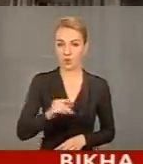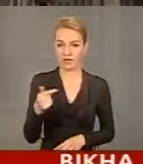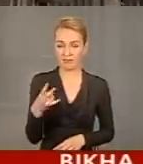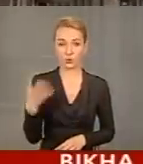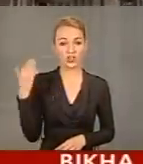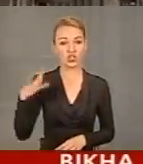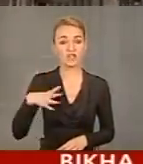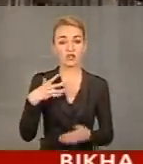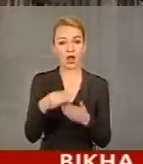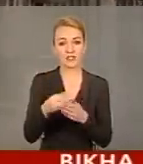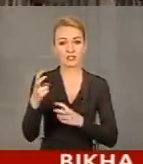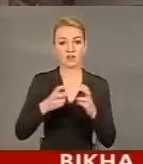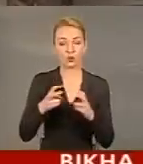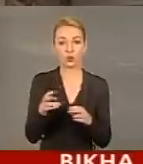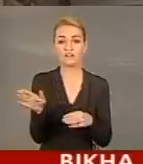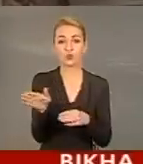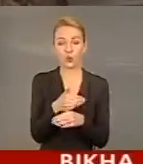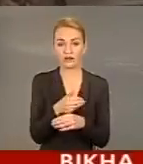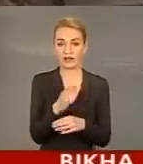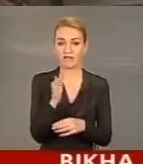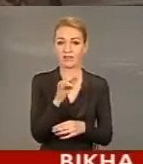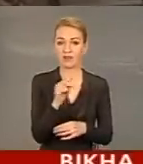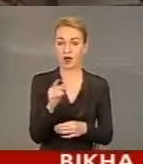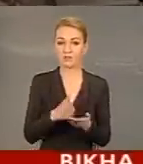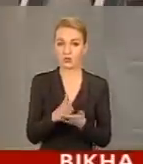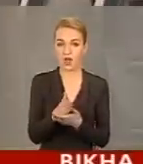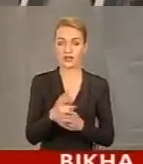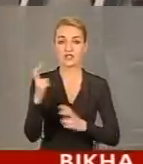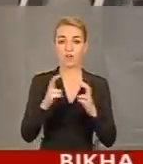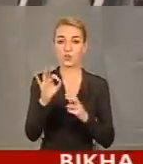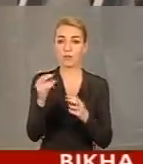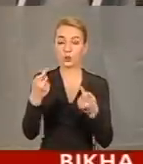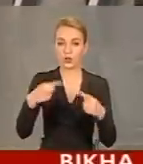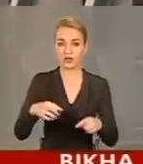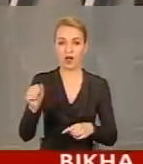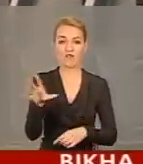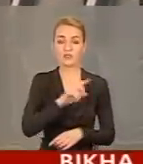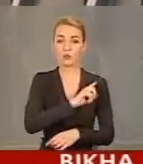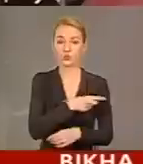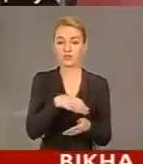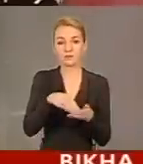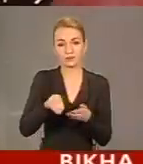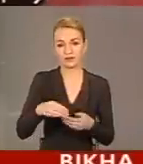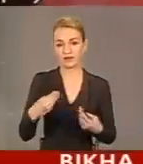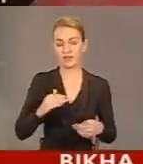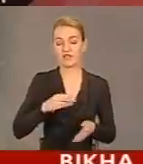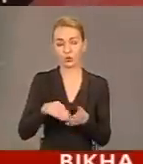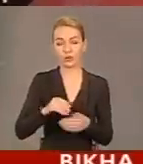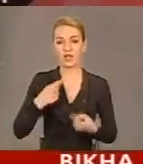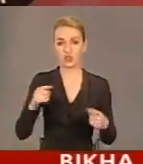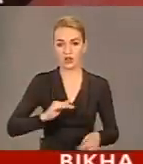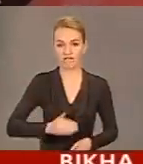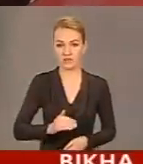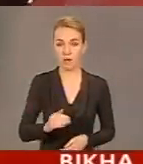Тодішні власники заводу відсторонили Вінника з посади. Завод збанкрутів, а всі його потужності викупила інша фірма – Energy